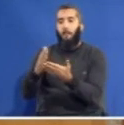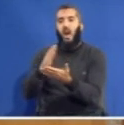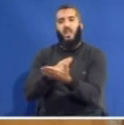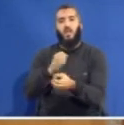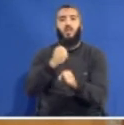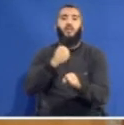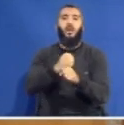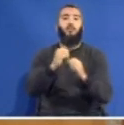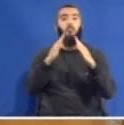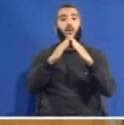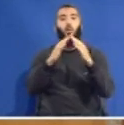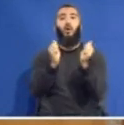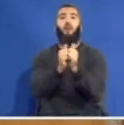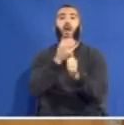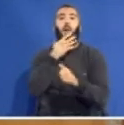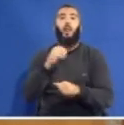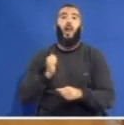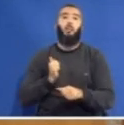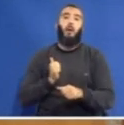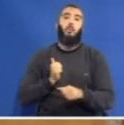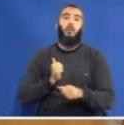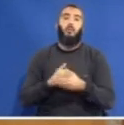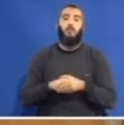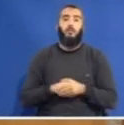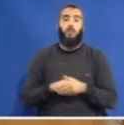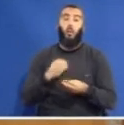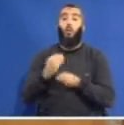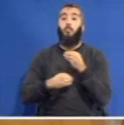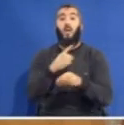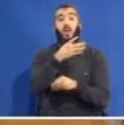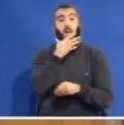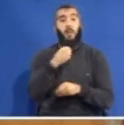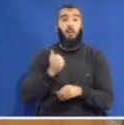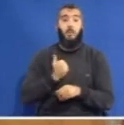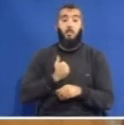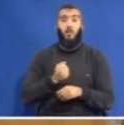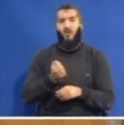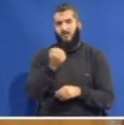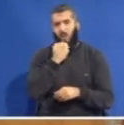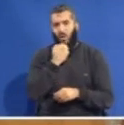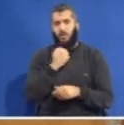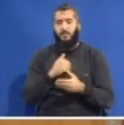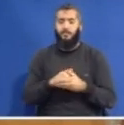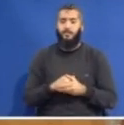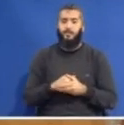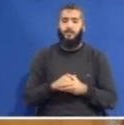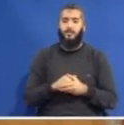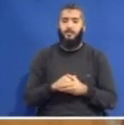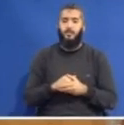أعمال البيت، وإلا فهذا تقصير منها وينبغي أن تنبه وما إلى